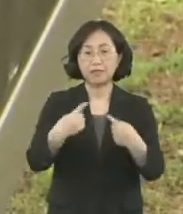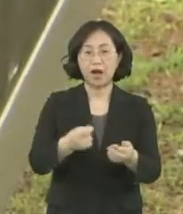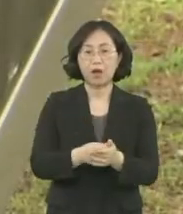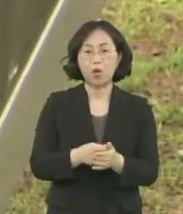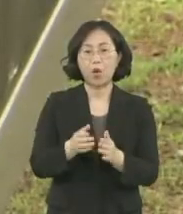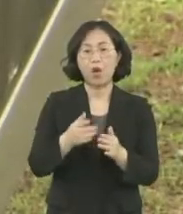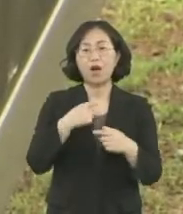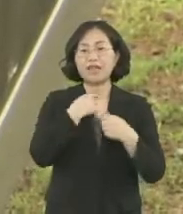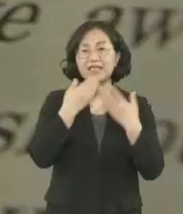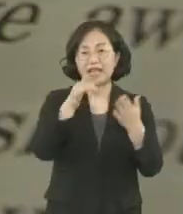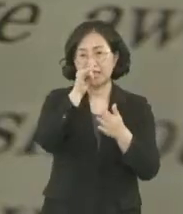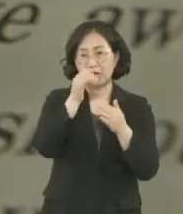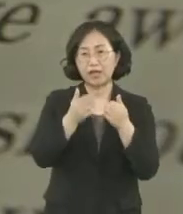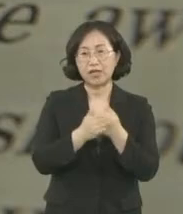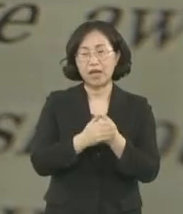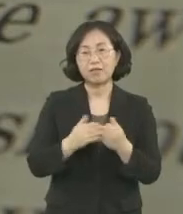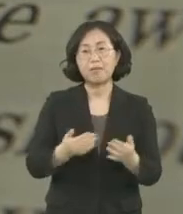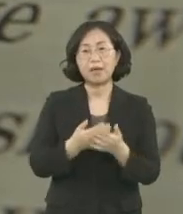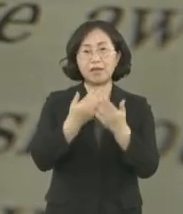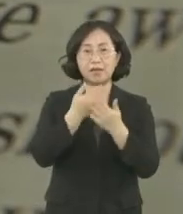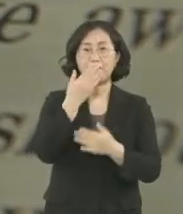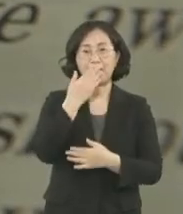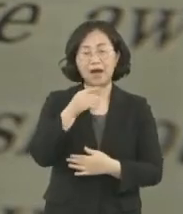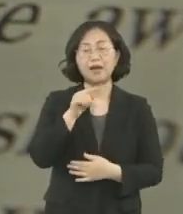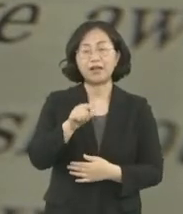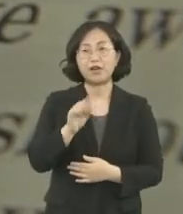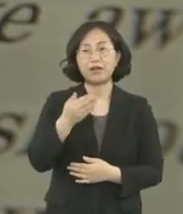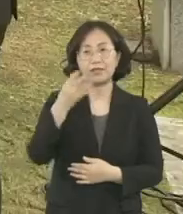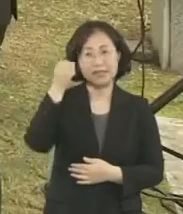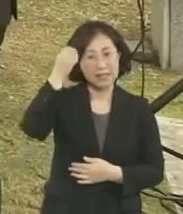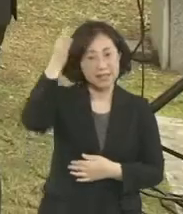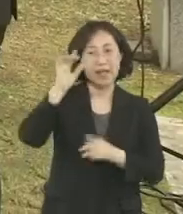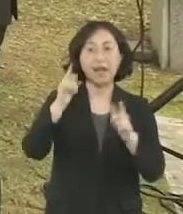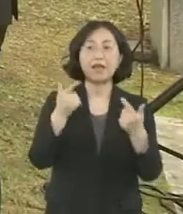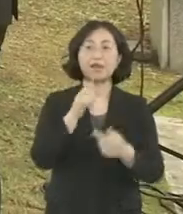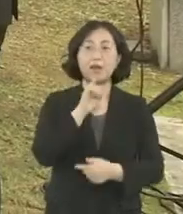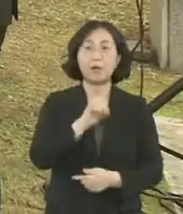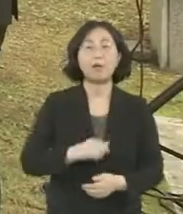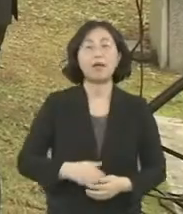위에 눈부신 번영을 이룩해 씀을 잊지 않겠다고 추모 했읍니다